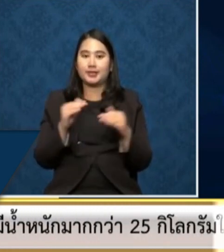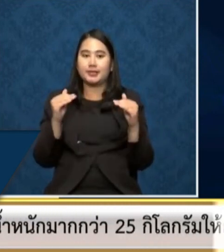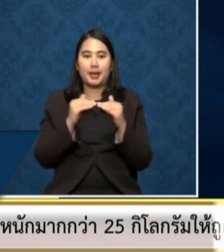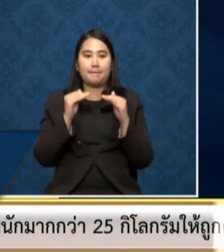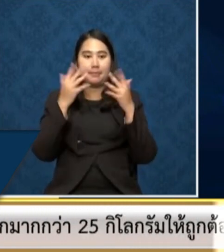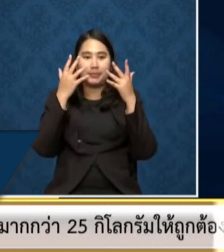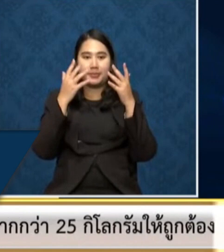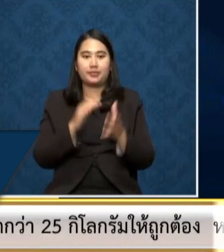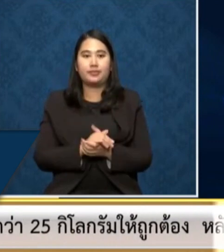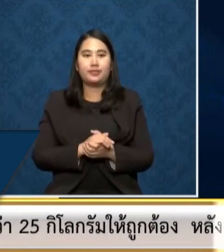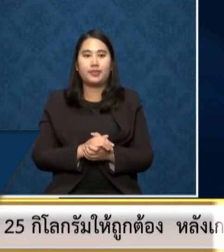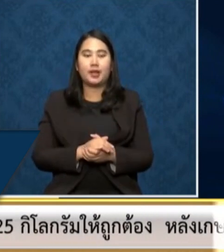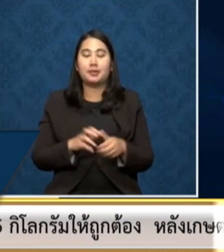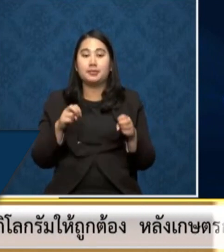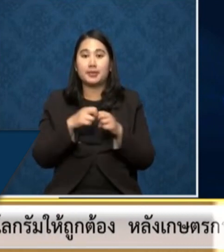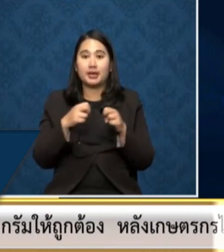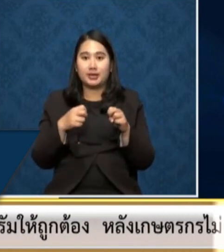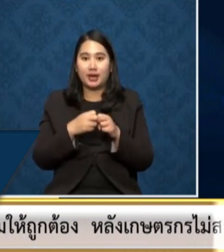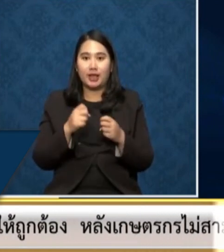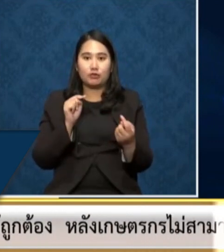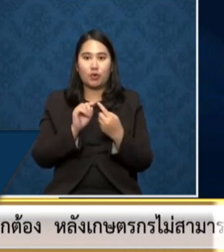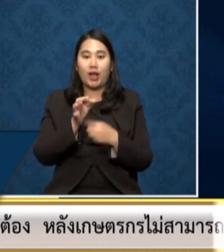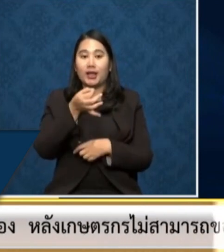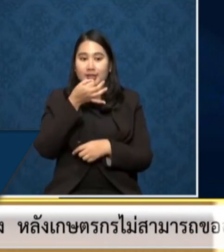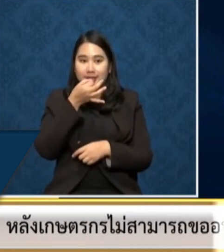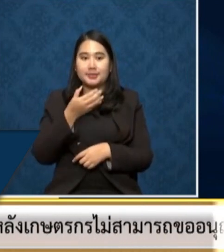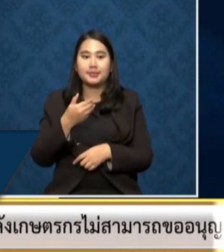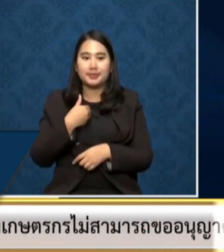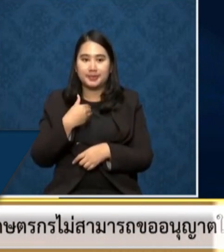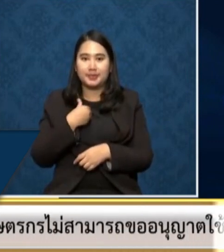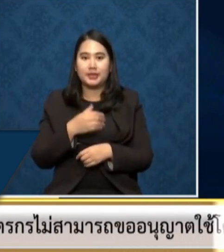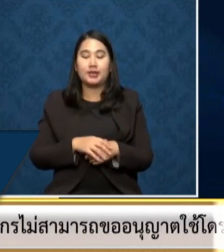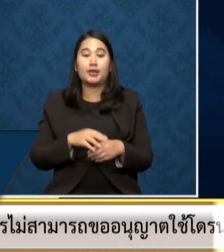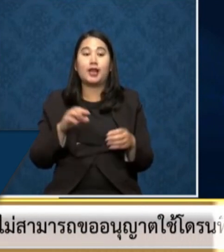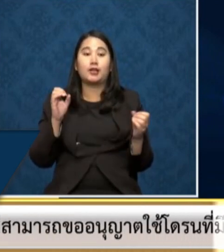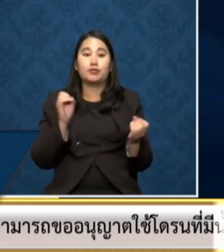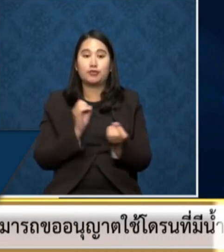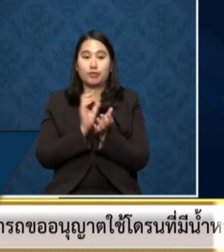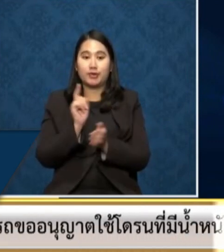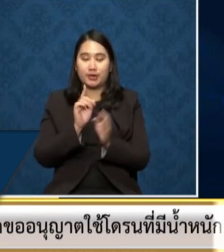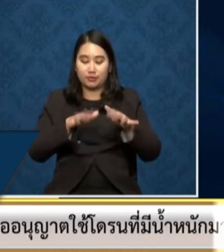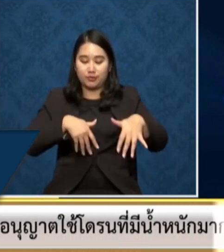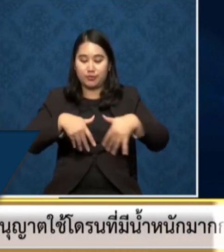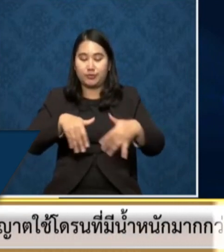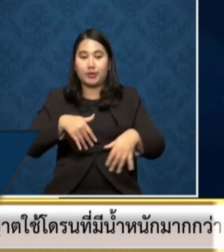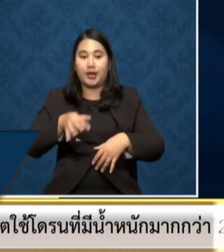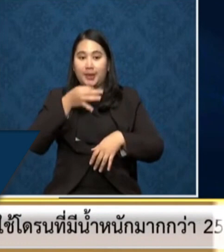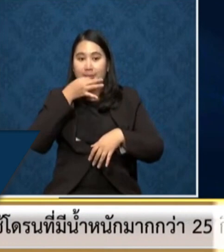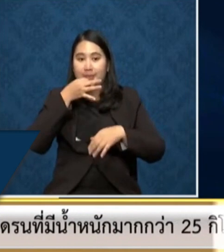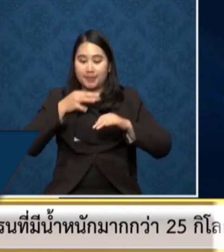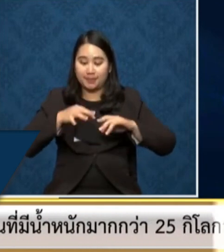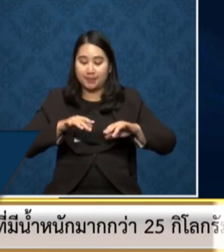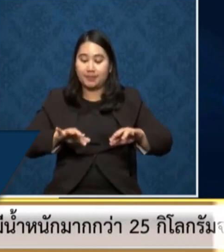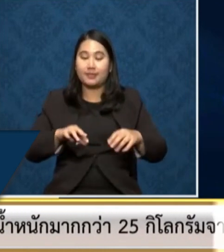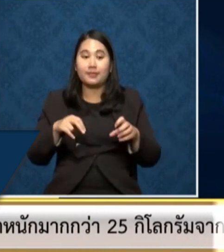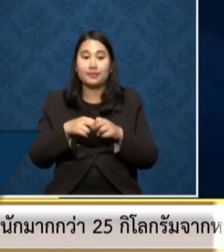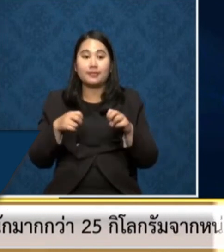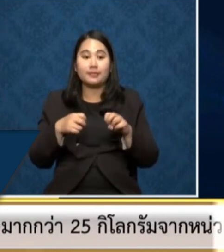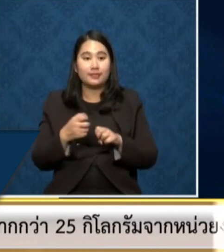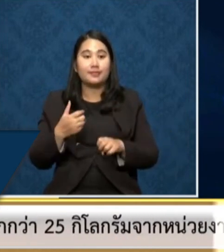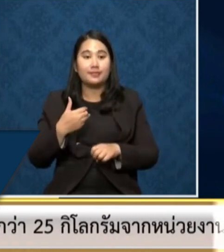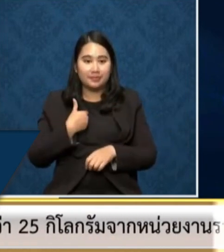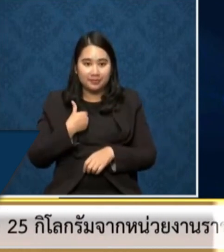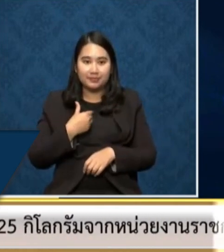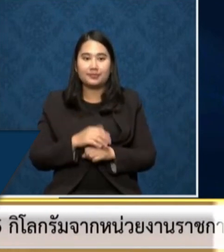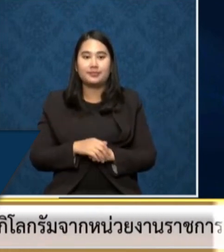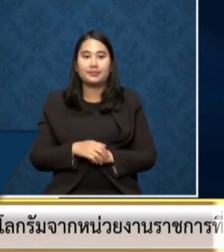ธรรมสร้างข้อจำกัดในการประกอบอาชีพยิ่งทำให้พี่น้องชาวประมงไทยต้องเผชิญกับปัญหาที่หนักขึ้น